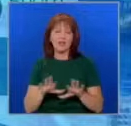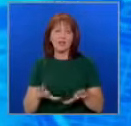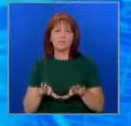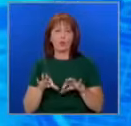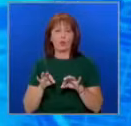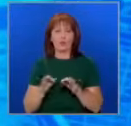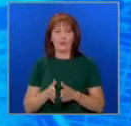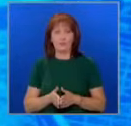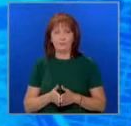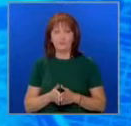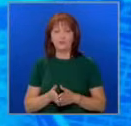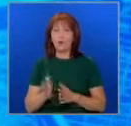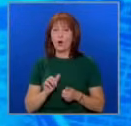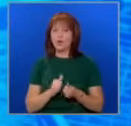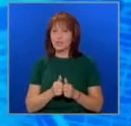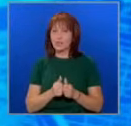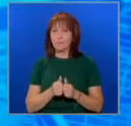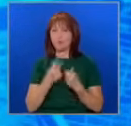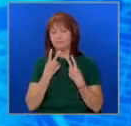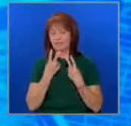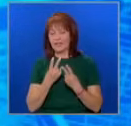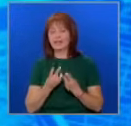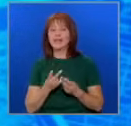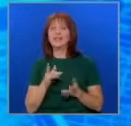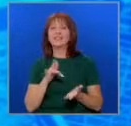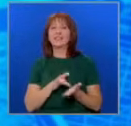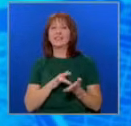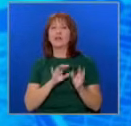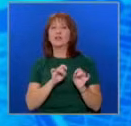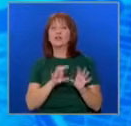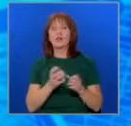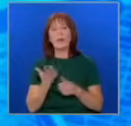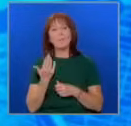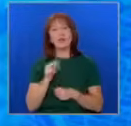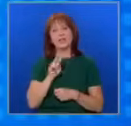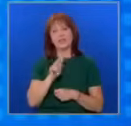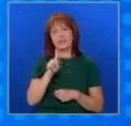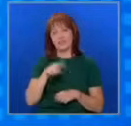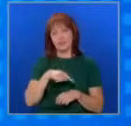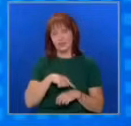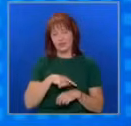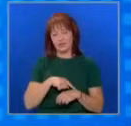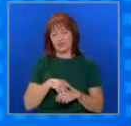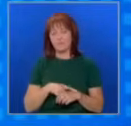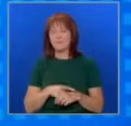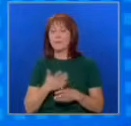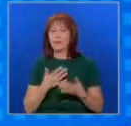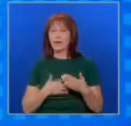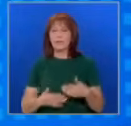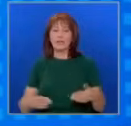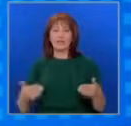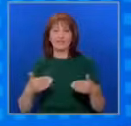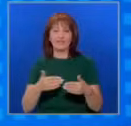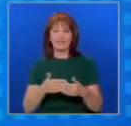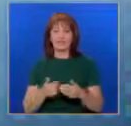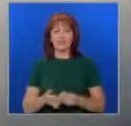матч. Още спортни новини очаквайте в централната ни емисия малко преди 21 часа. Наде. Емисията ни завършва.